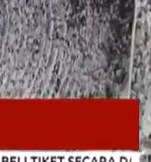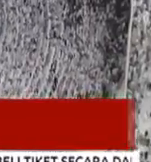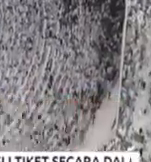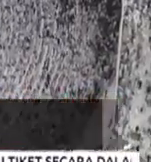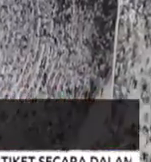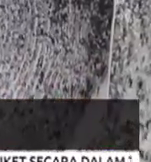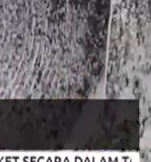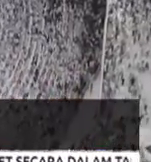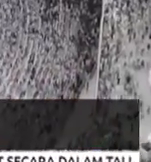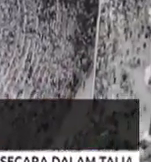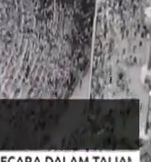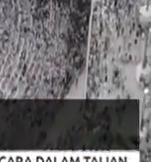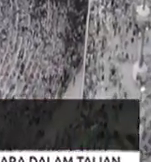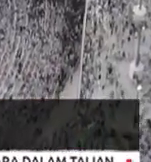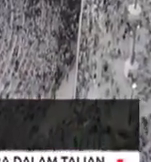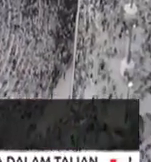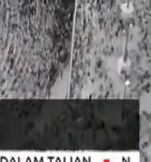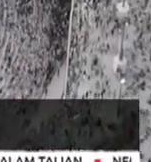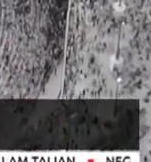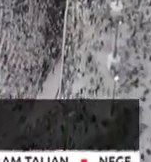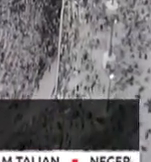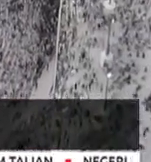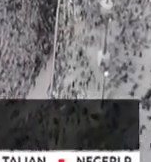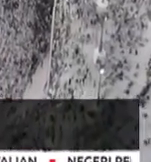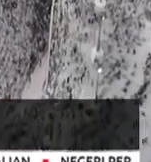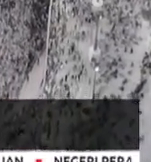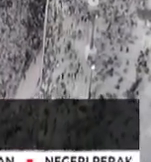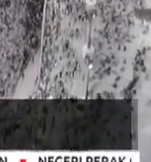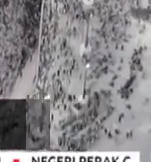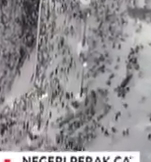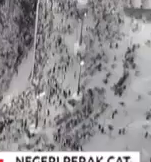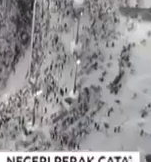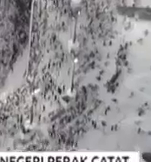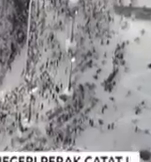Yusuf manifestasi kehambaan kepada Allah.